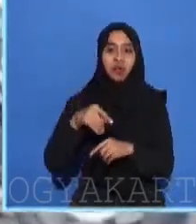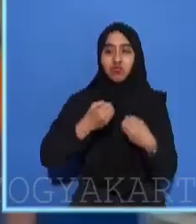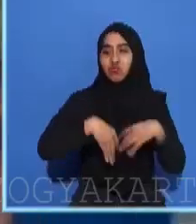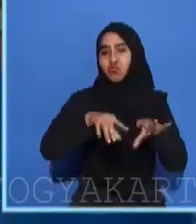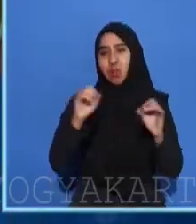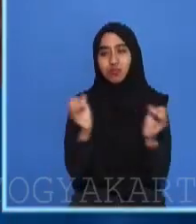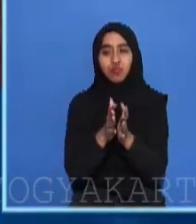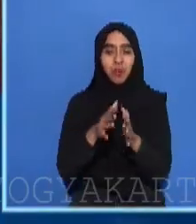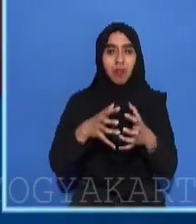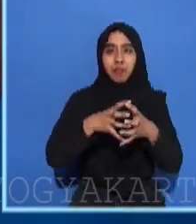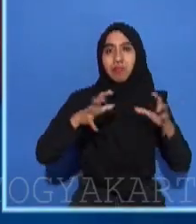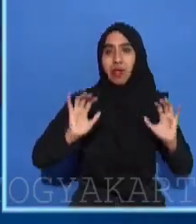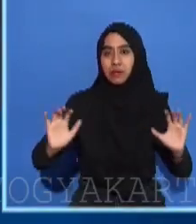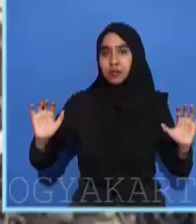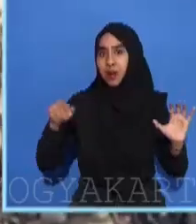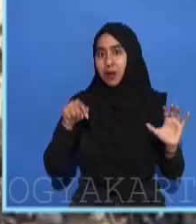jumlah banyak